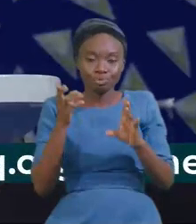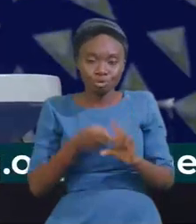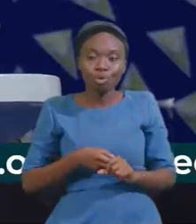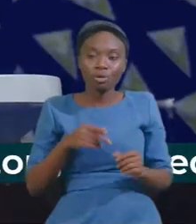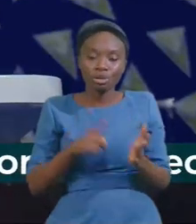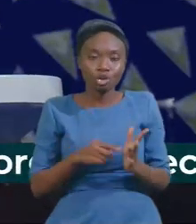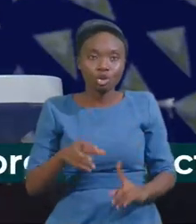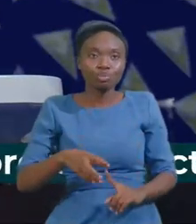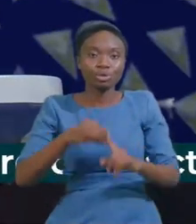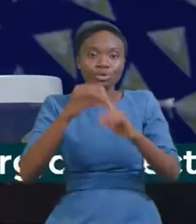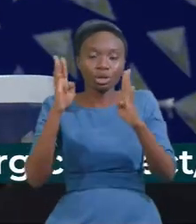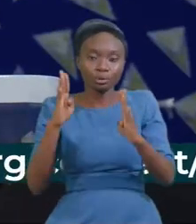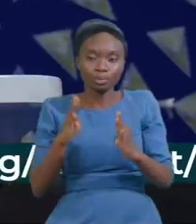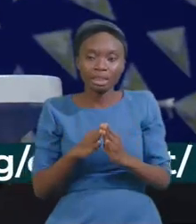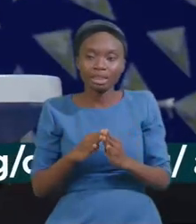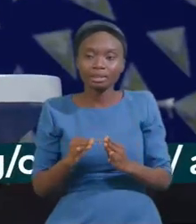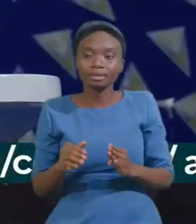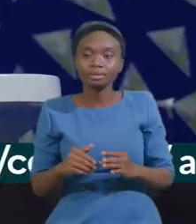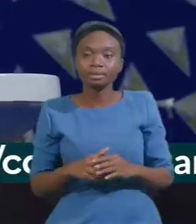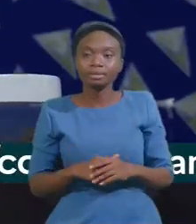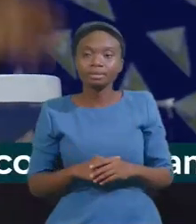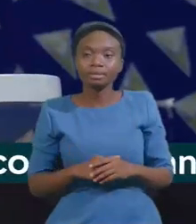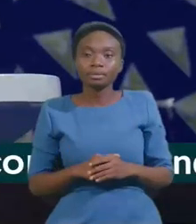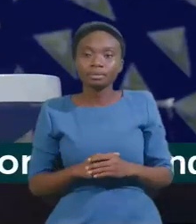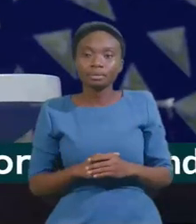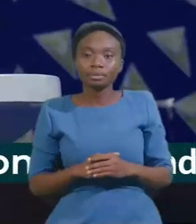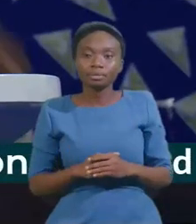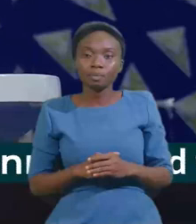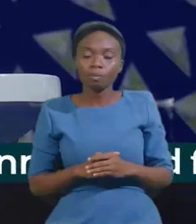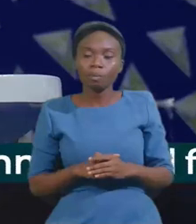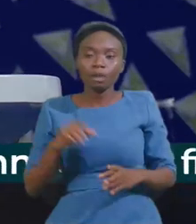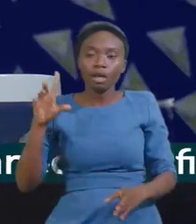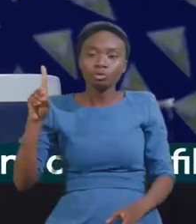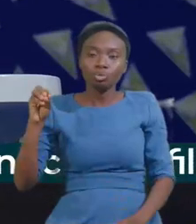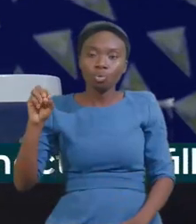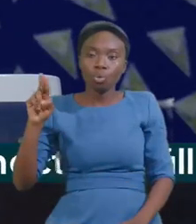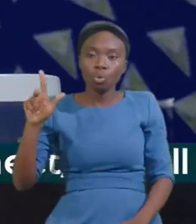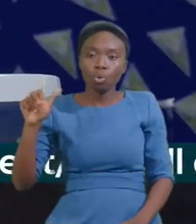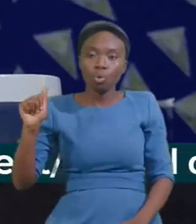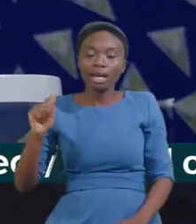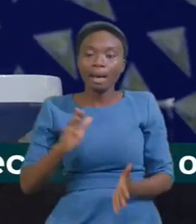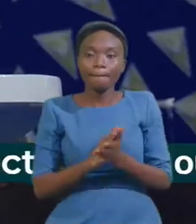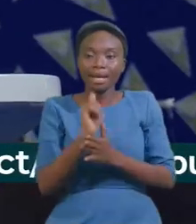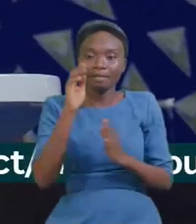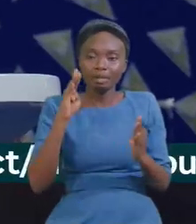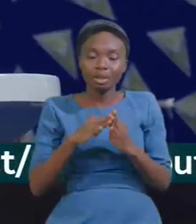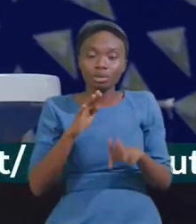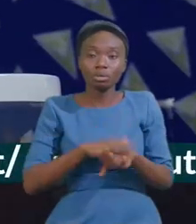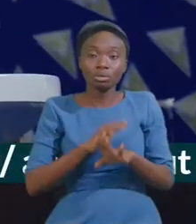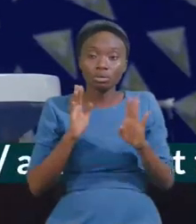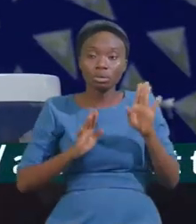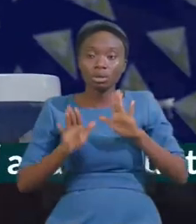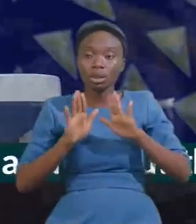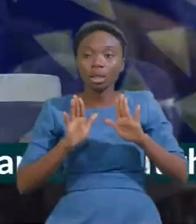banquet. Qui sera content d'avoir ce banquet spécial. Douala Believers Banquet on Sunday, dimanche,